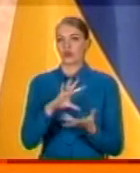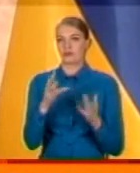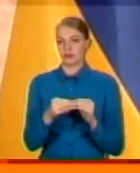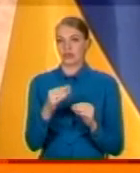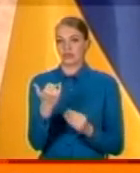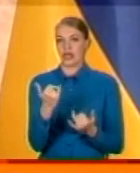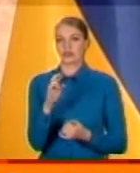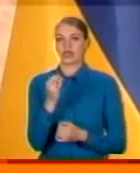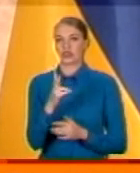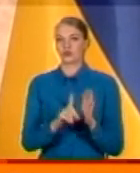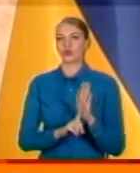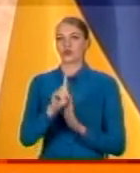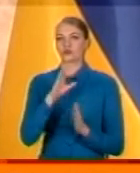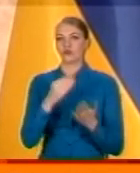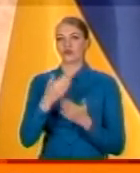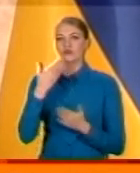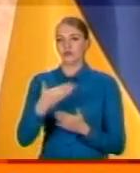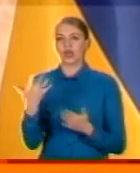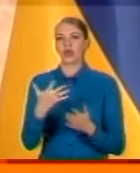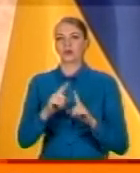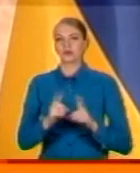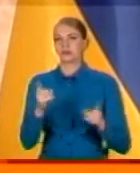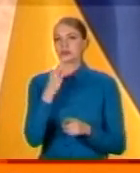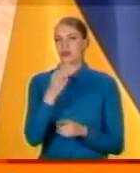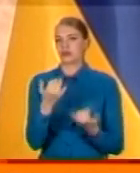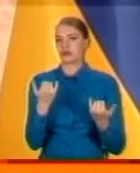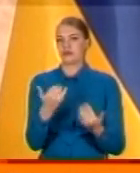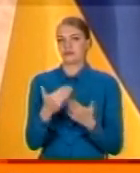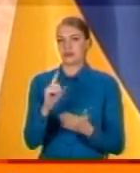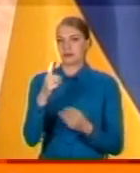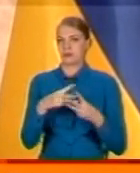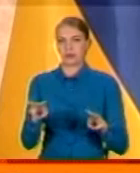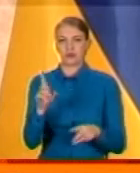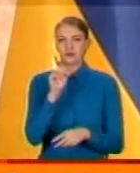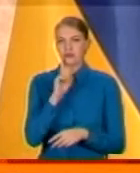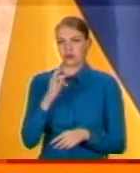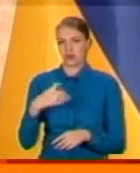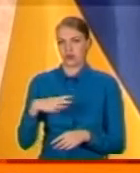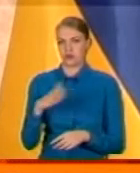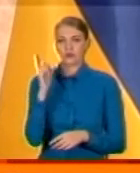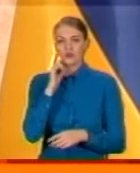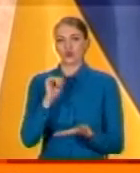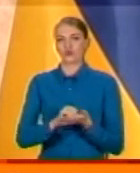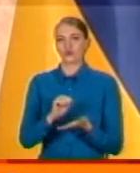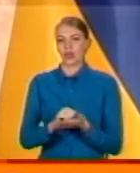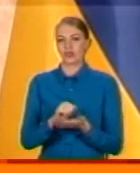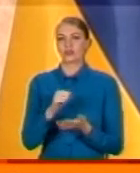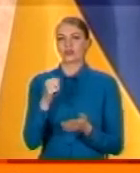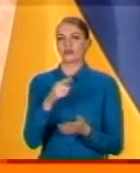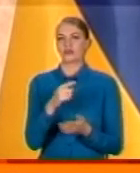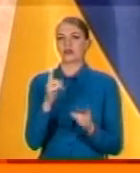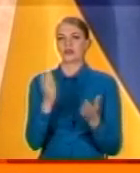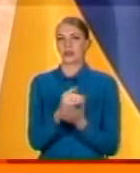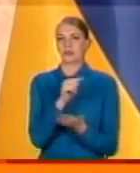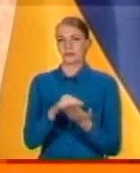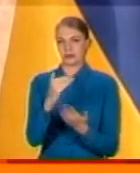зараз Яценюк розпочав свою промову. Якихось сенсаційних заяв сьогодні від прем'єр-міністра не очікують почути. Журналісти вже тут окреслили коло питань,